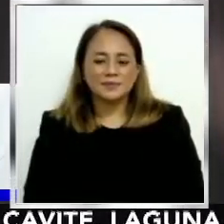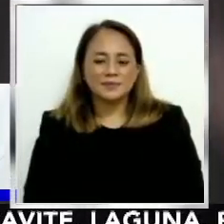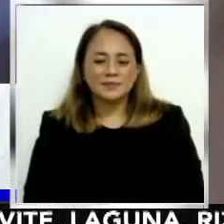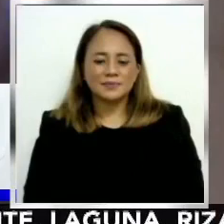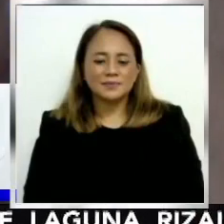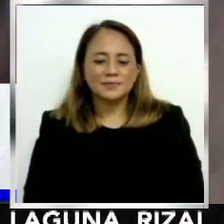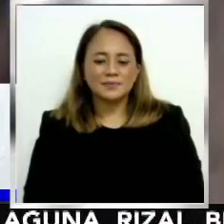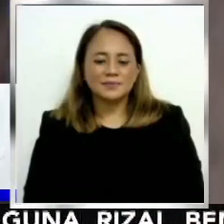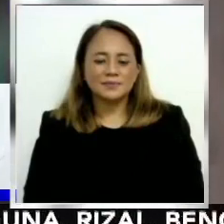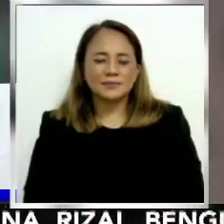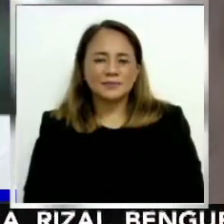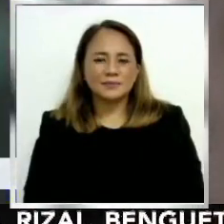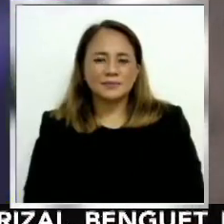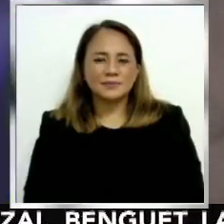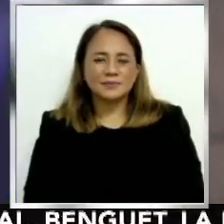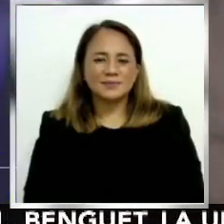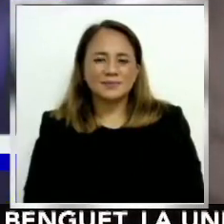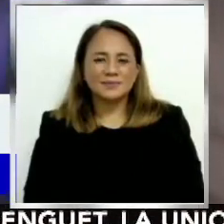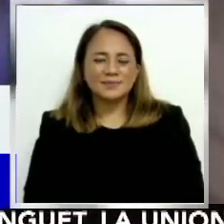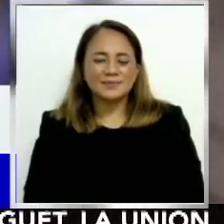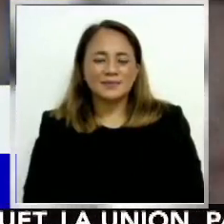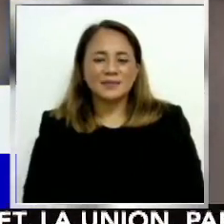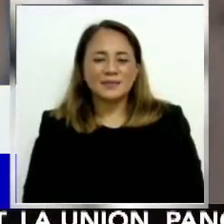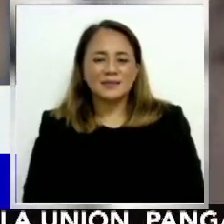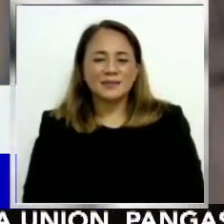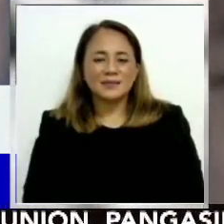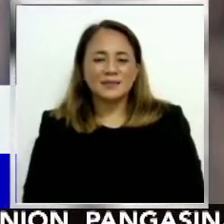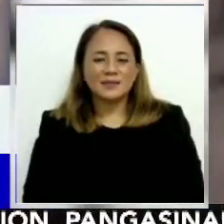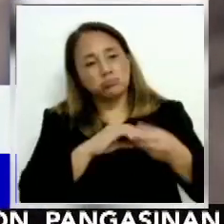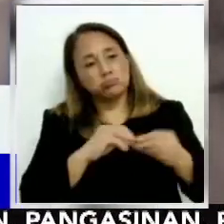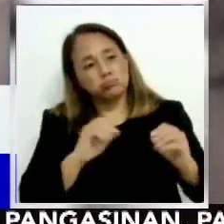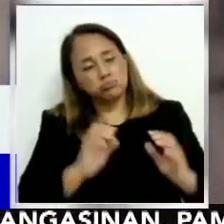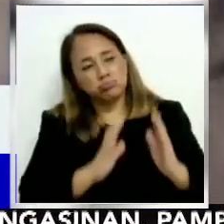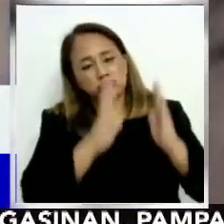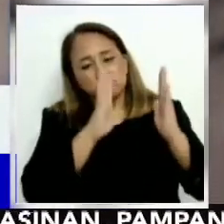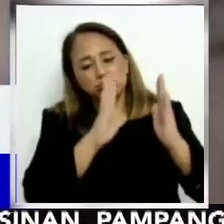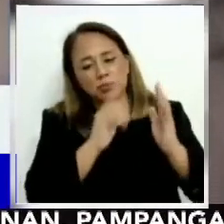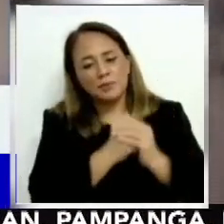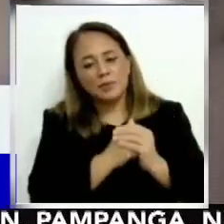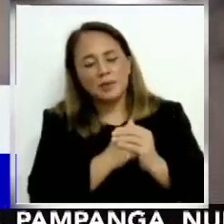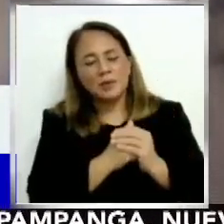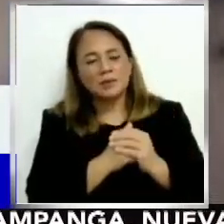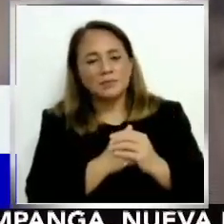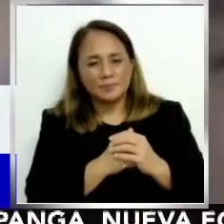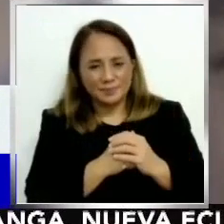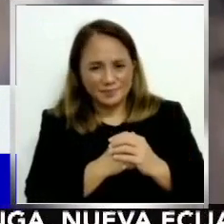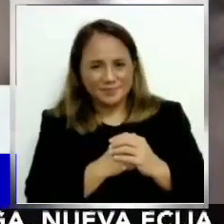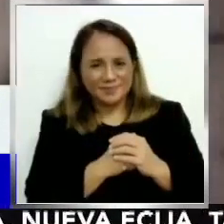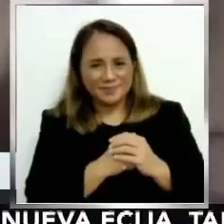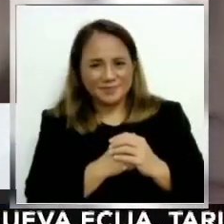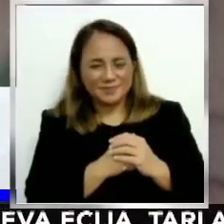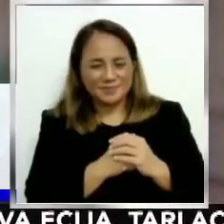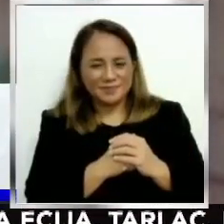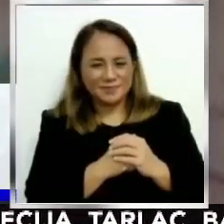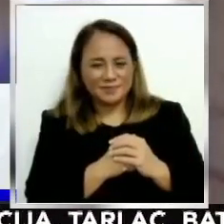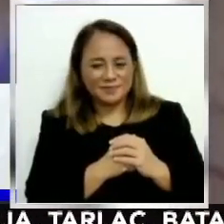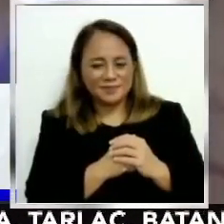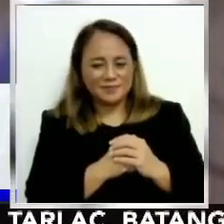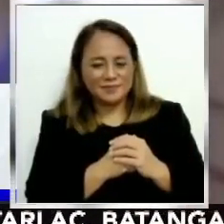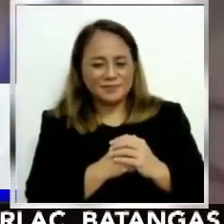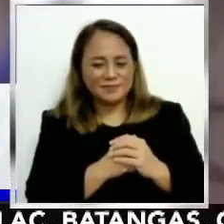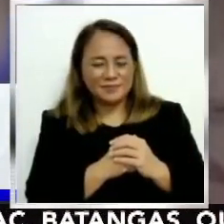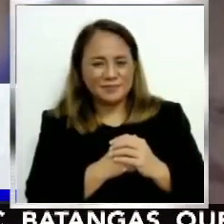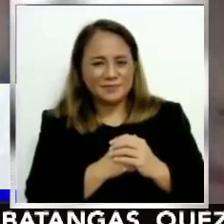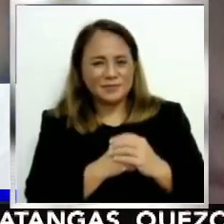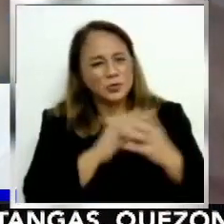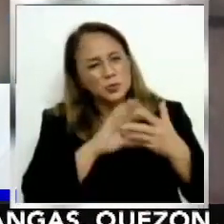experience namin. Naka-excel ako din si Miss Gladys, tapos mabigat na kaki-excel na iyakan na gan. Tapos yung second day, day